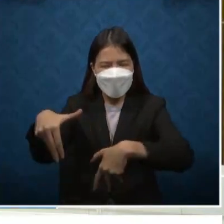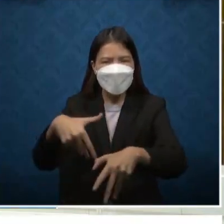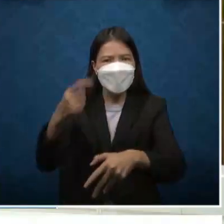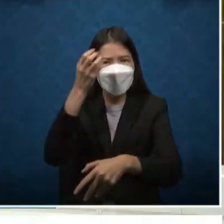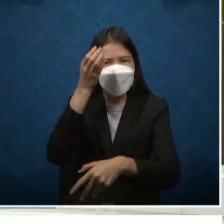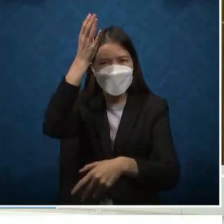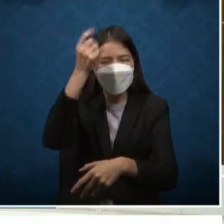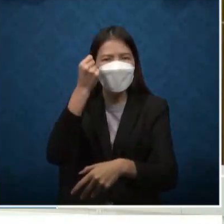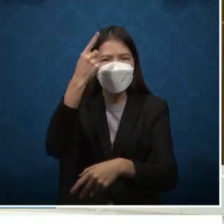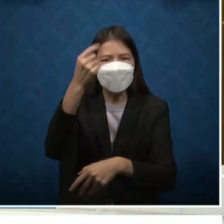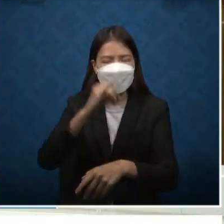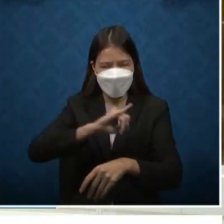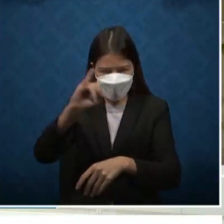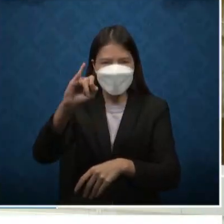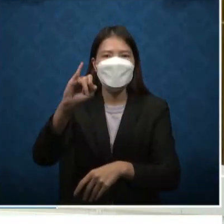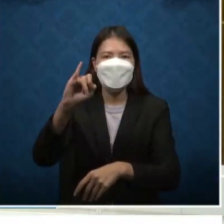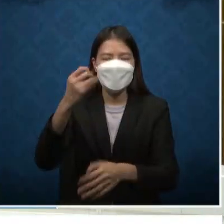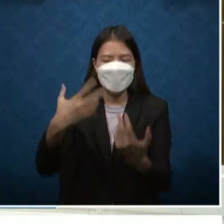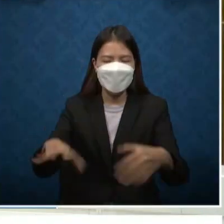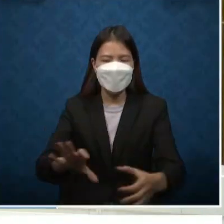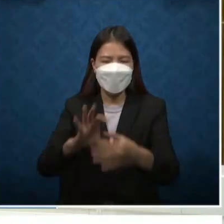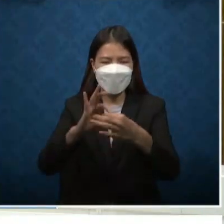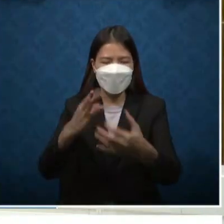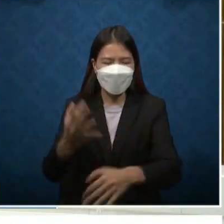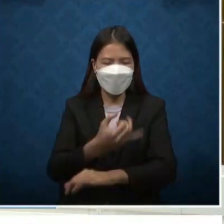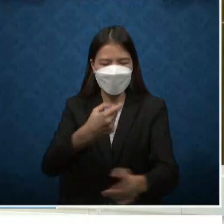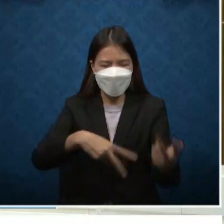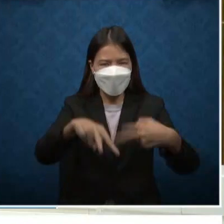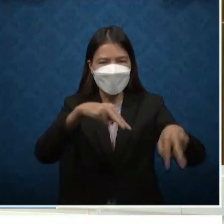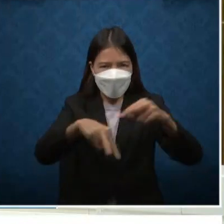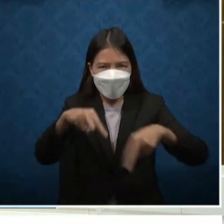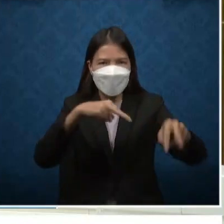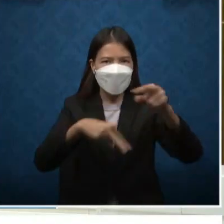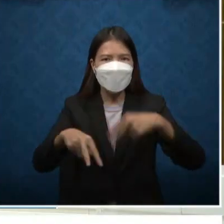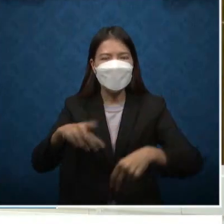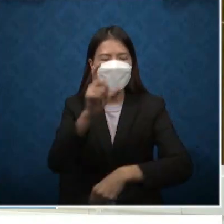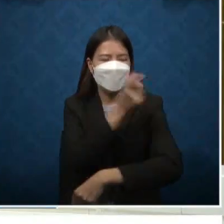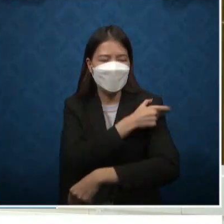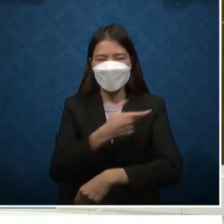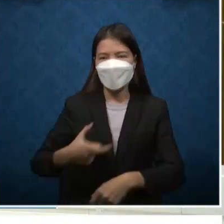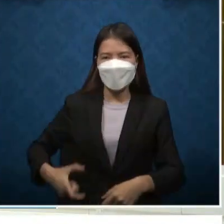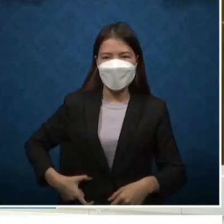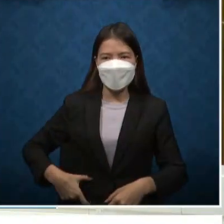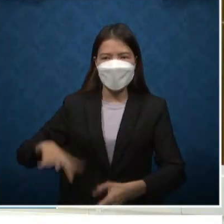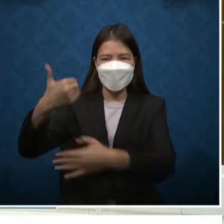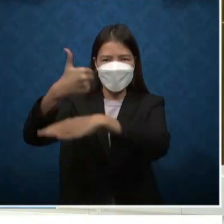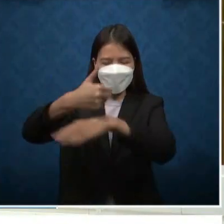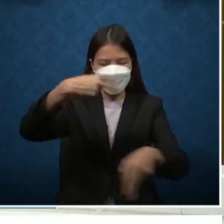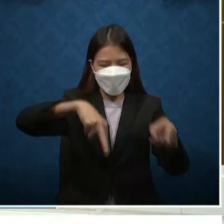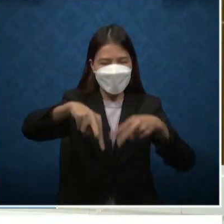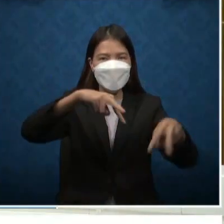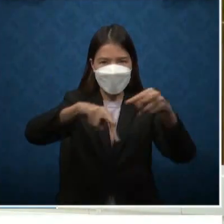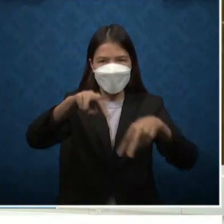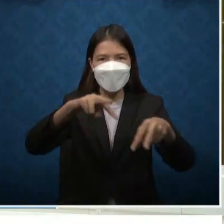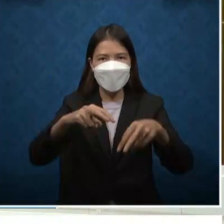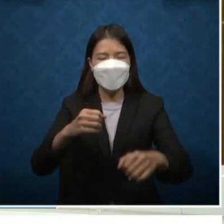มีคเข้าใจที่ถูกต้อง เกี่วกับการปกคอง ในระบอกประชาธิปัตย อันมพระมหาคศัทรเป็ประมุคมีส่วร่มในการ